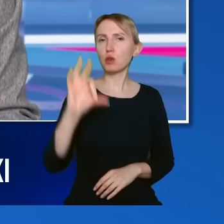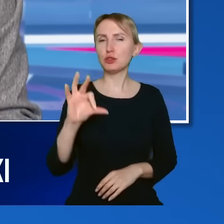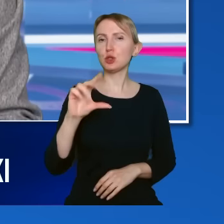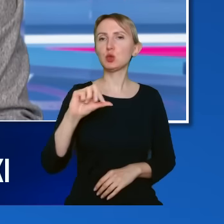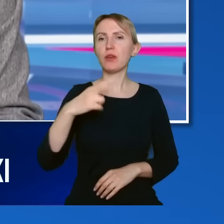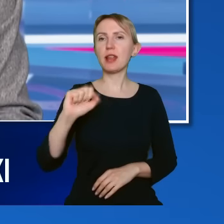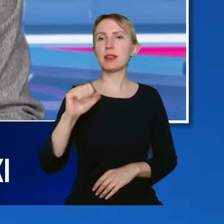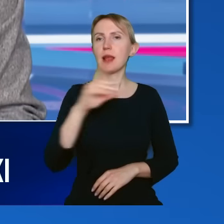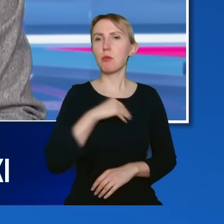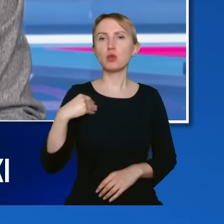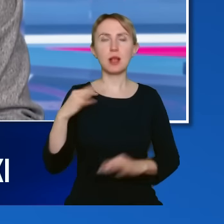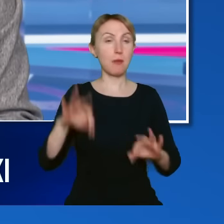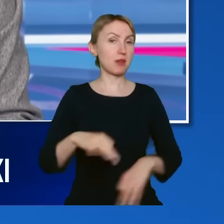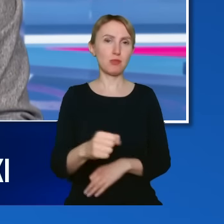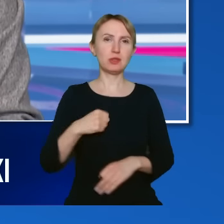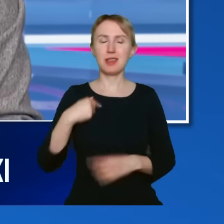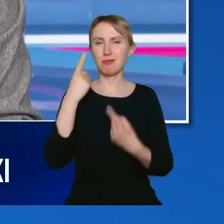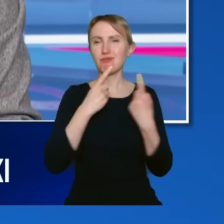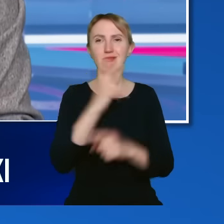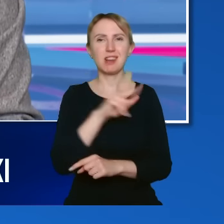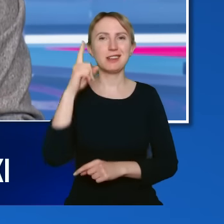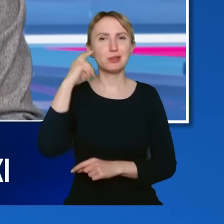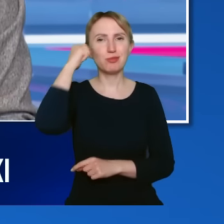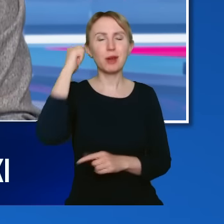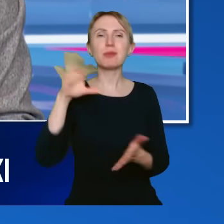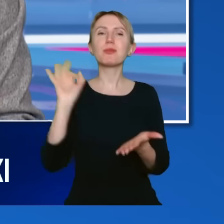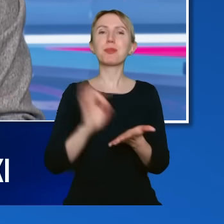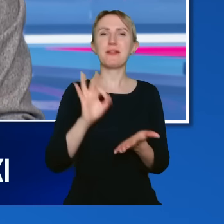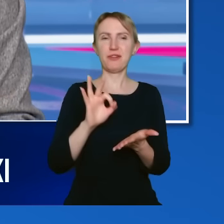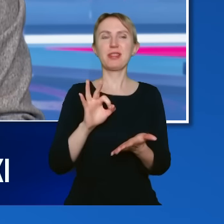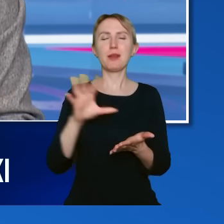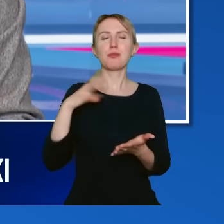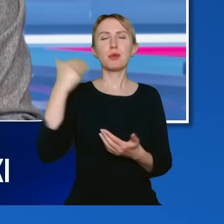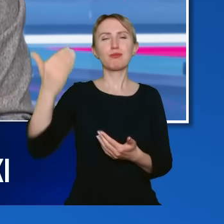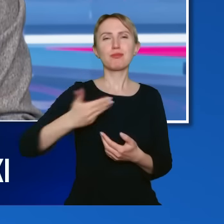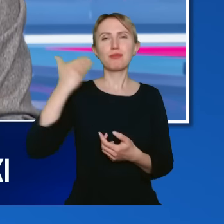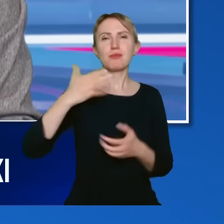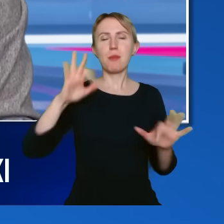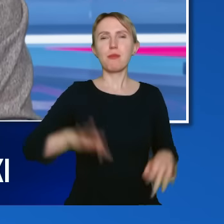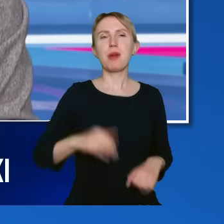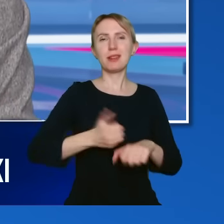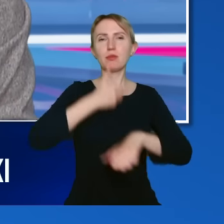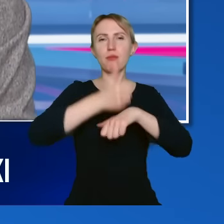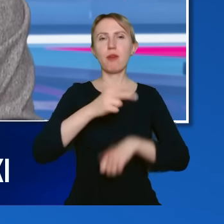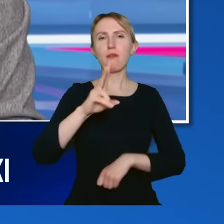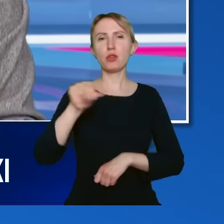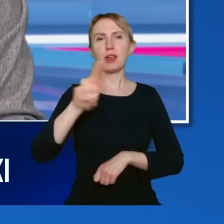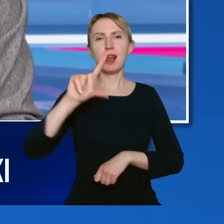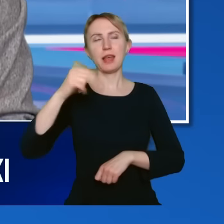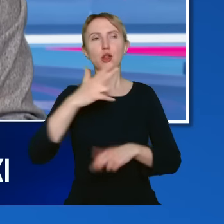Polski. Panie pośle, przecież myślę, że wszyscy pamiętają te zapewnienia pani przewodniczącej,